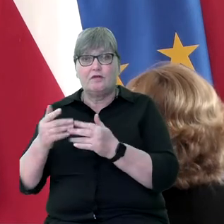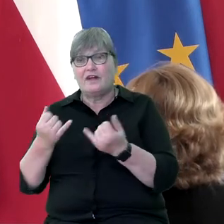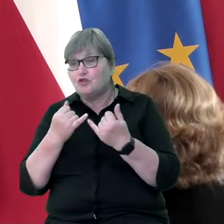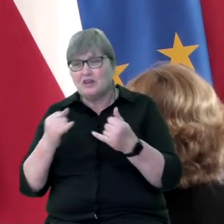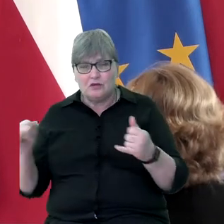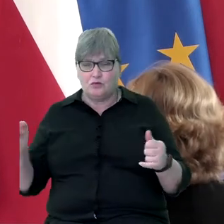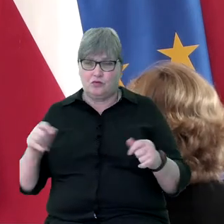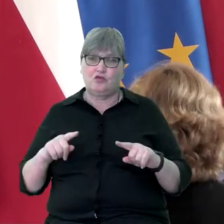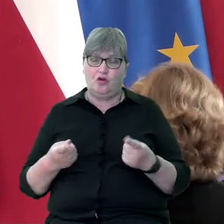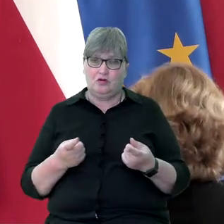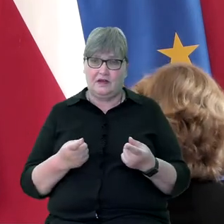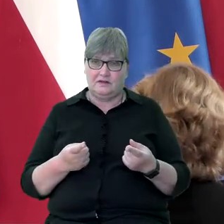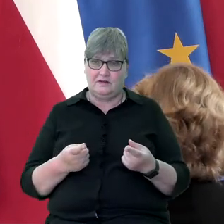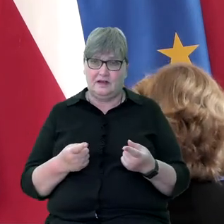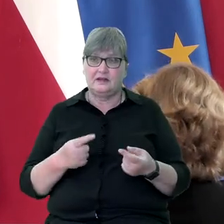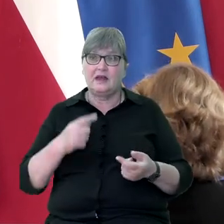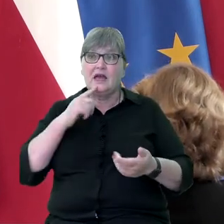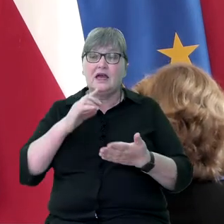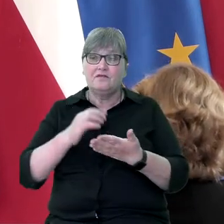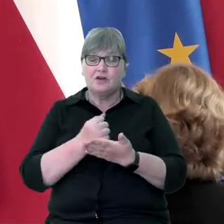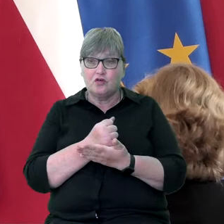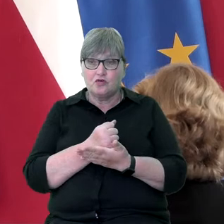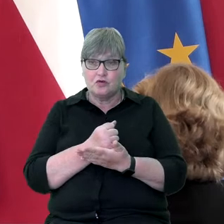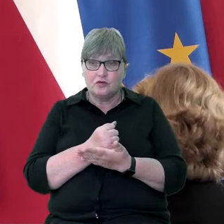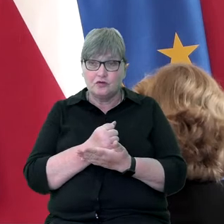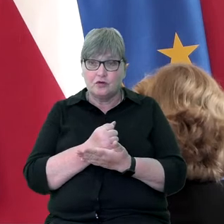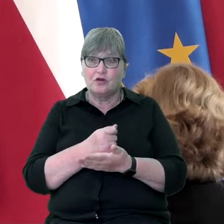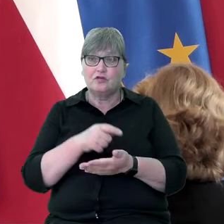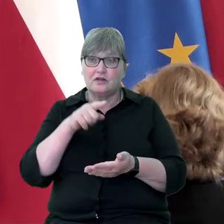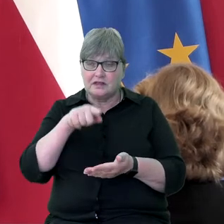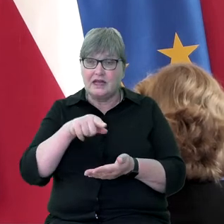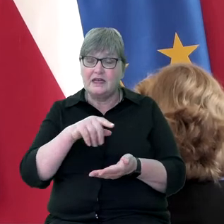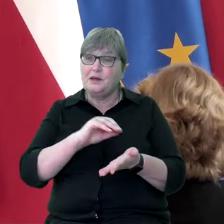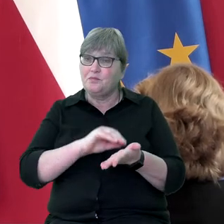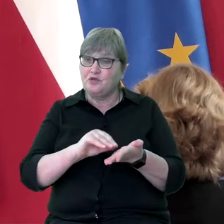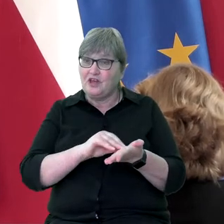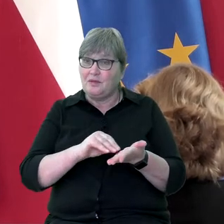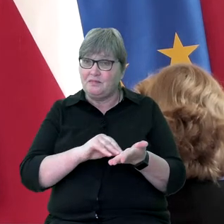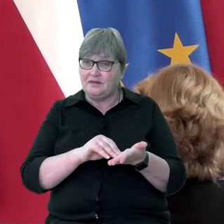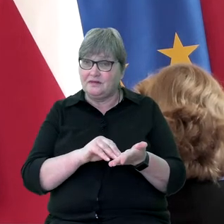poprzez wykorzystanie tego przepisu z ustawy o stanie wojennym.